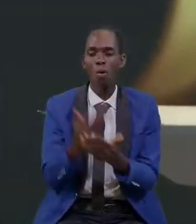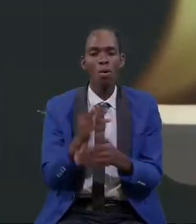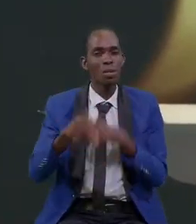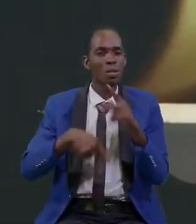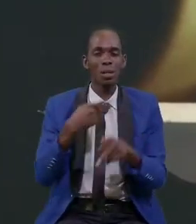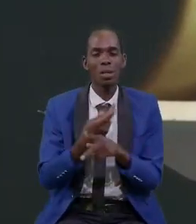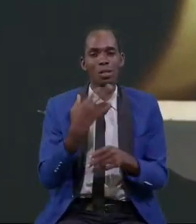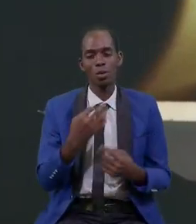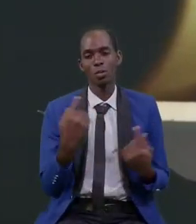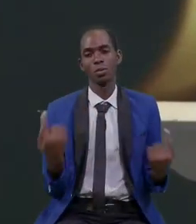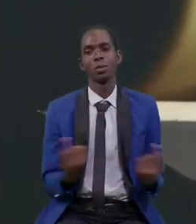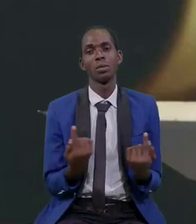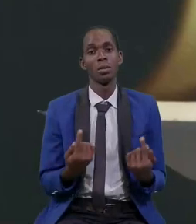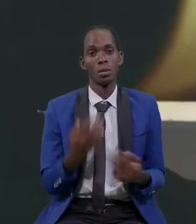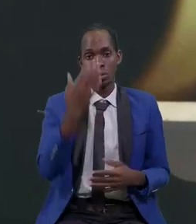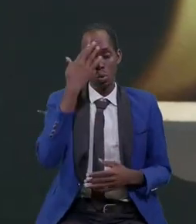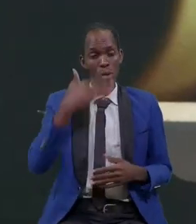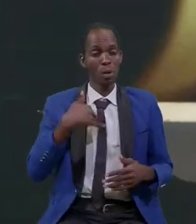bureau.